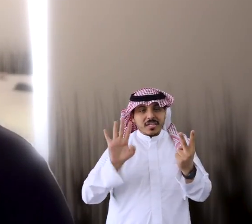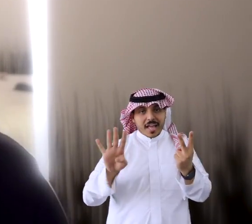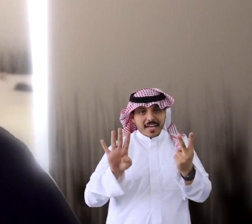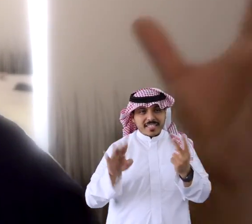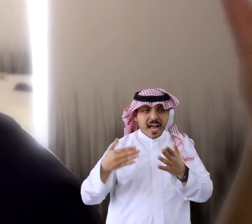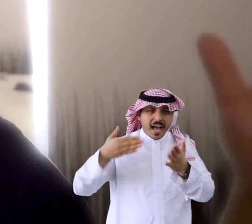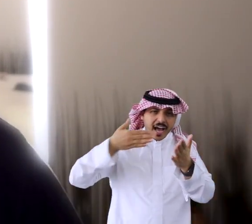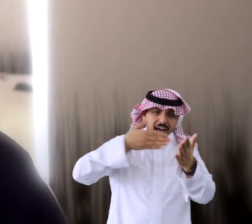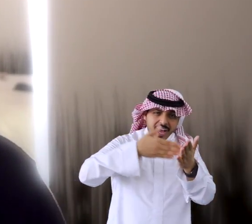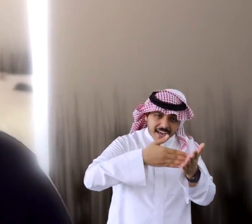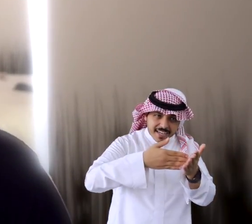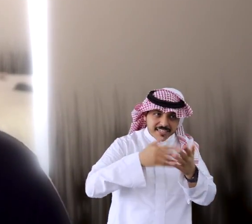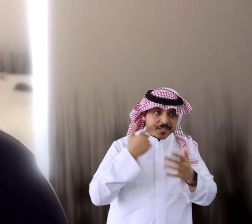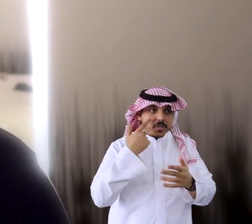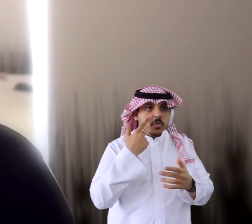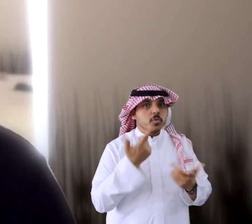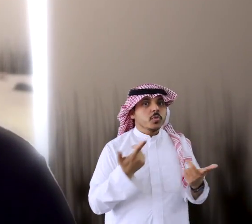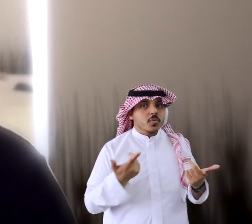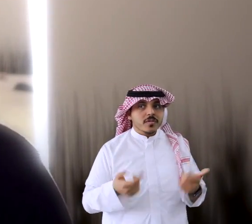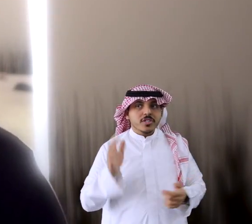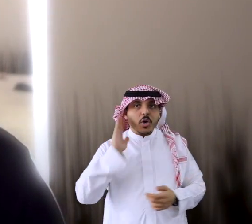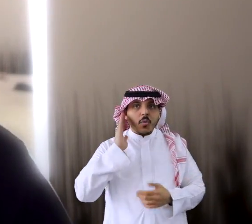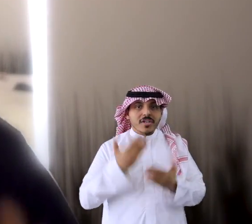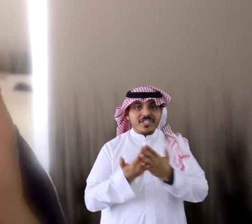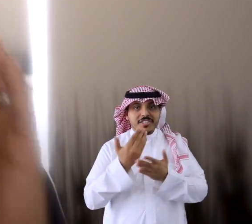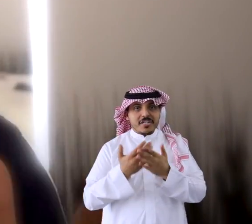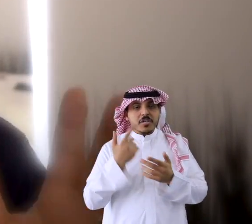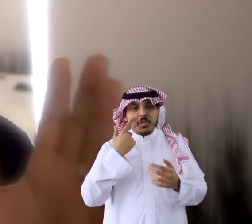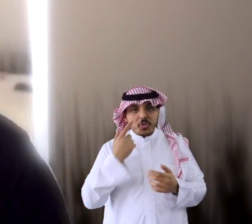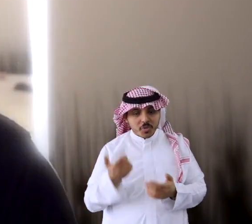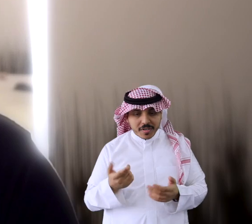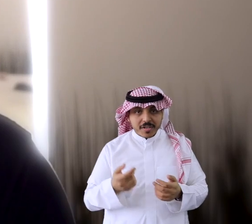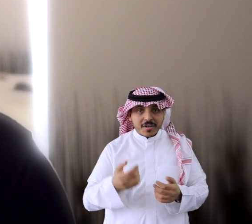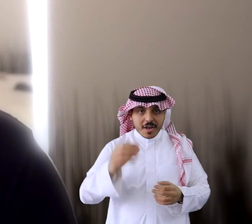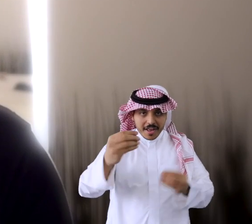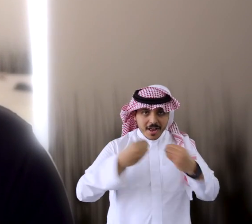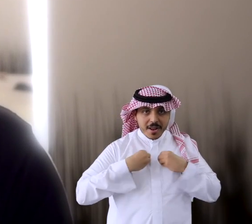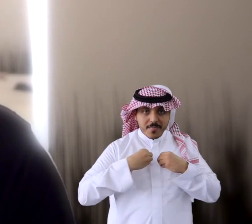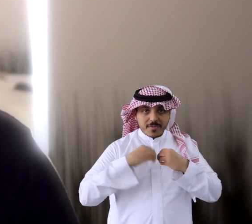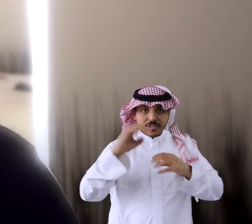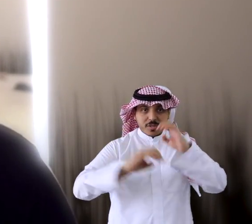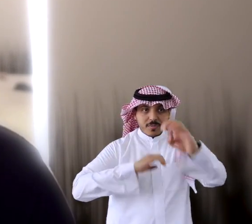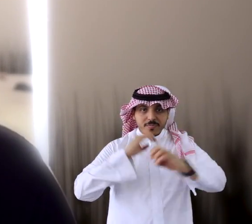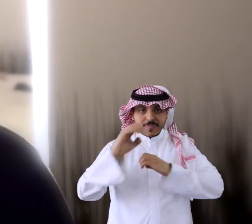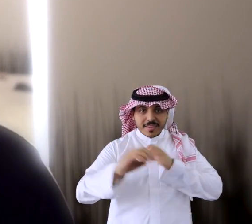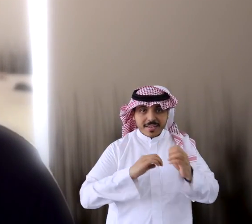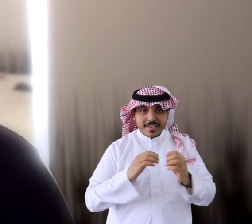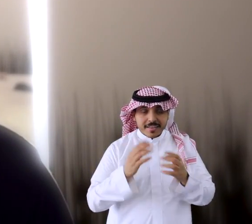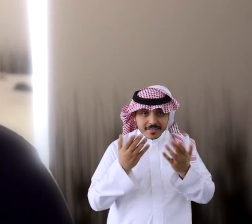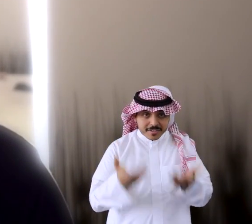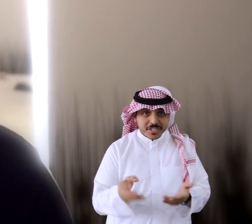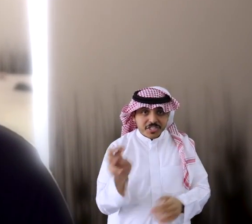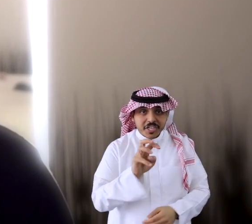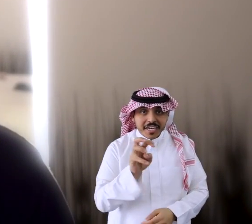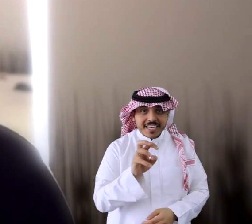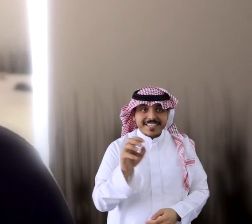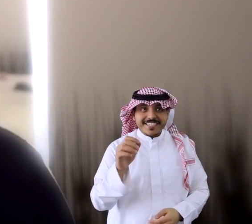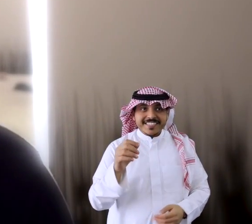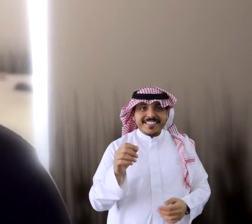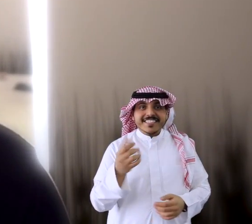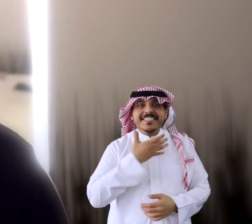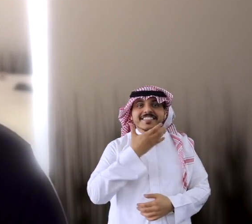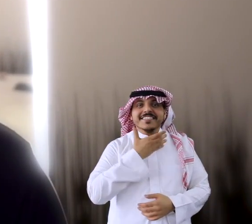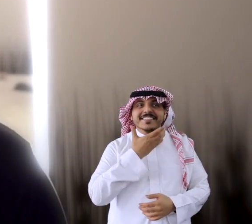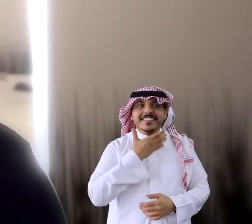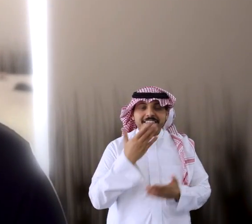الوقت, بداية السنة على نهاية السنة إن شاء الله وشهر 9 الجوالات الجديدة. فأوكي قولوا لي وش تتوقعون؟ هل تتوقعوا أبل بتقلد شركات صينية, وأنه